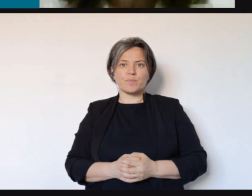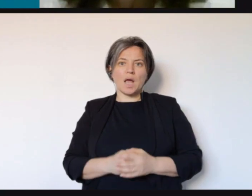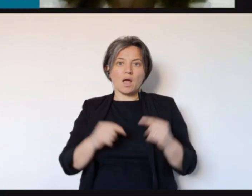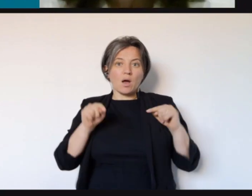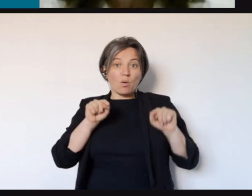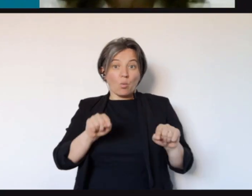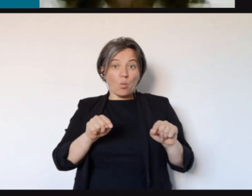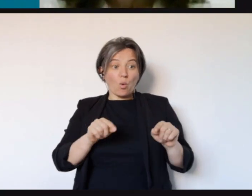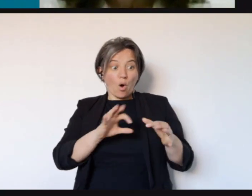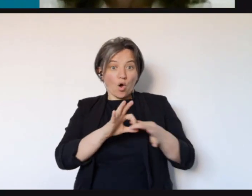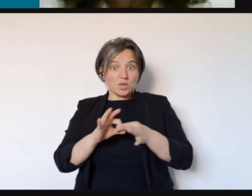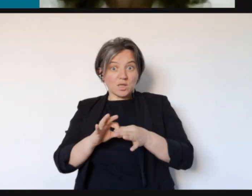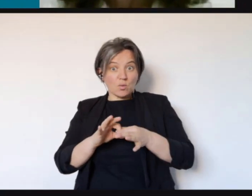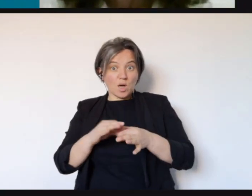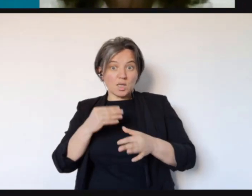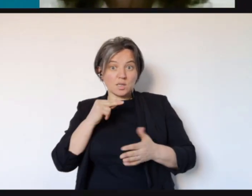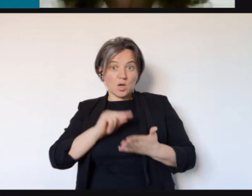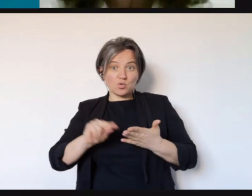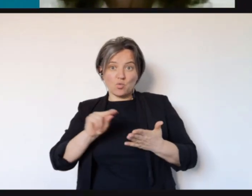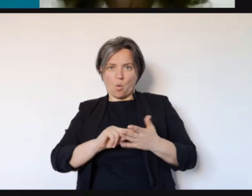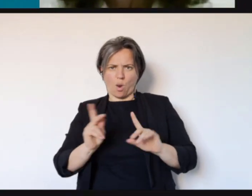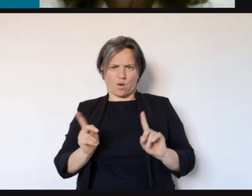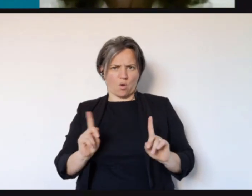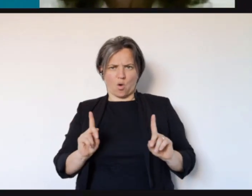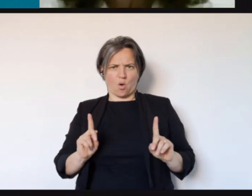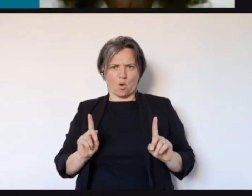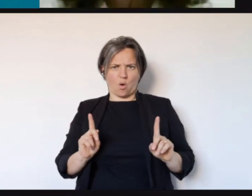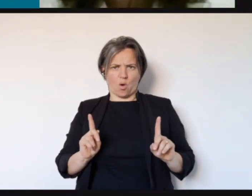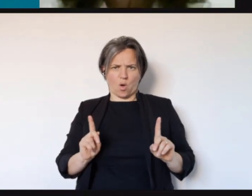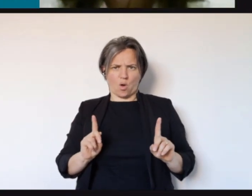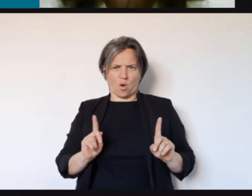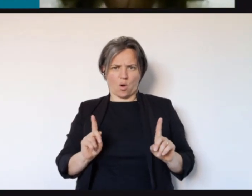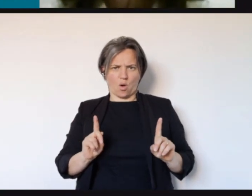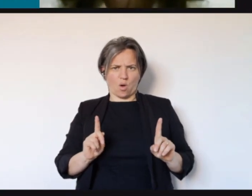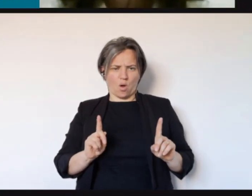me non è la scuola, ma è più